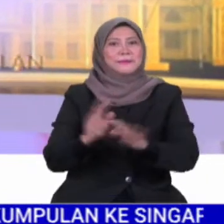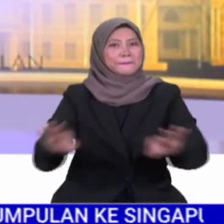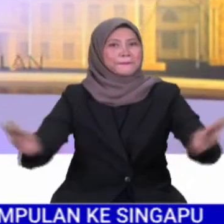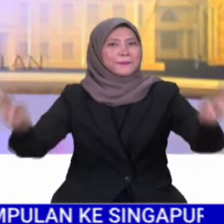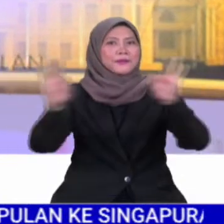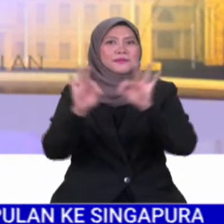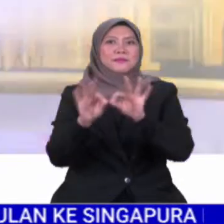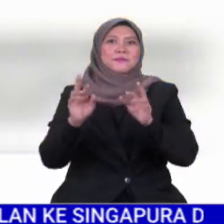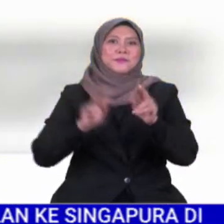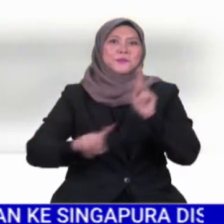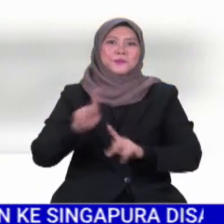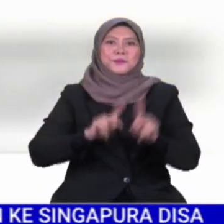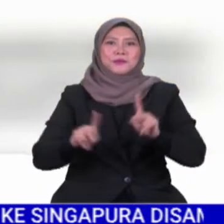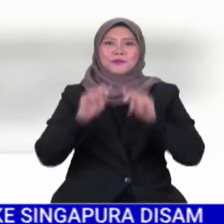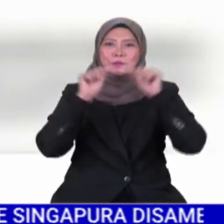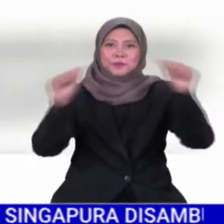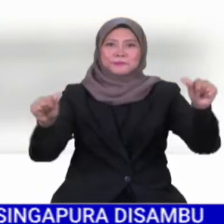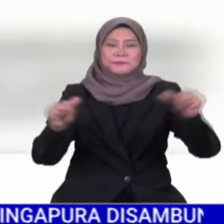awam.